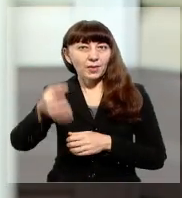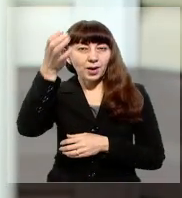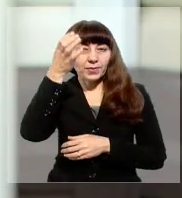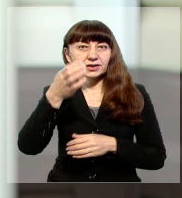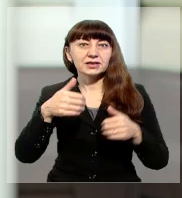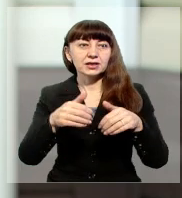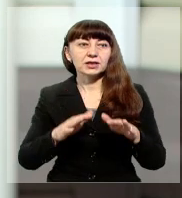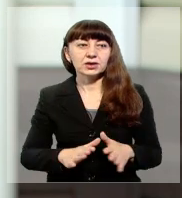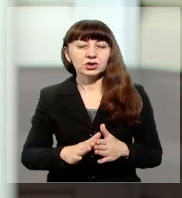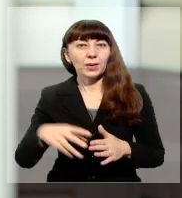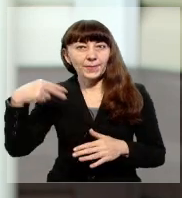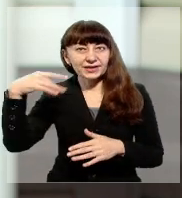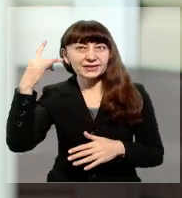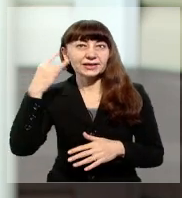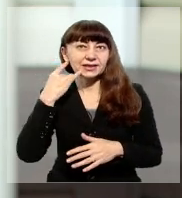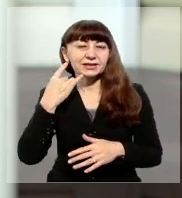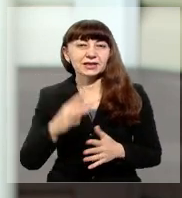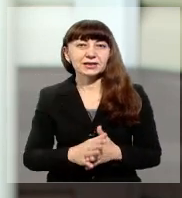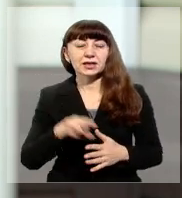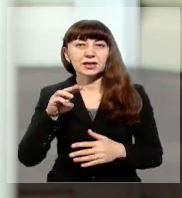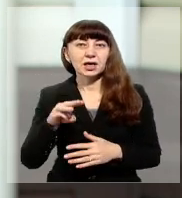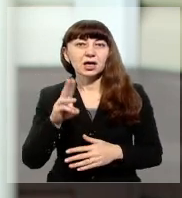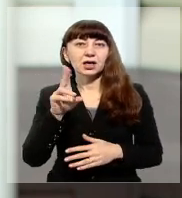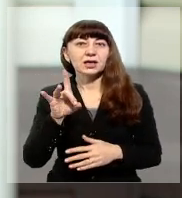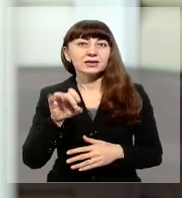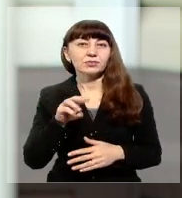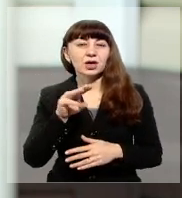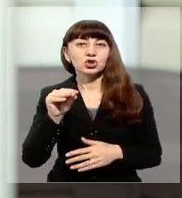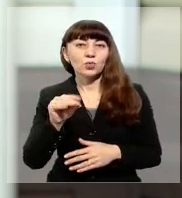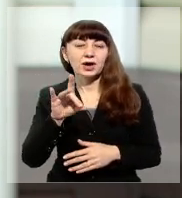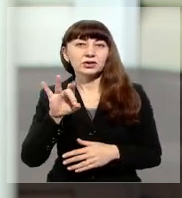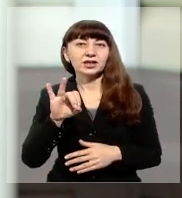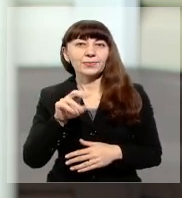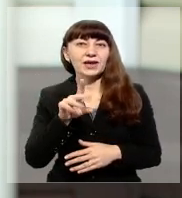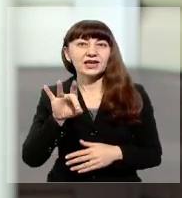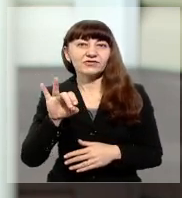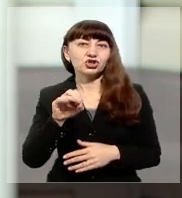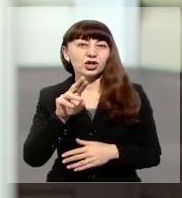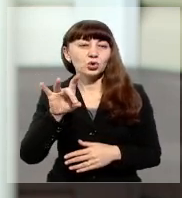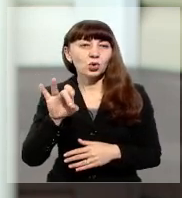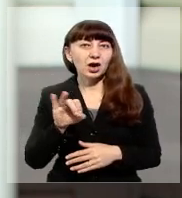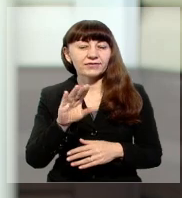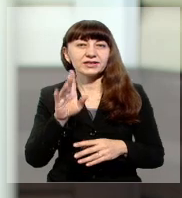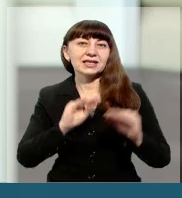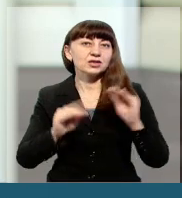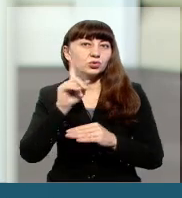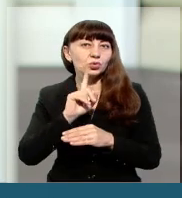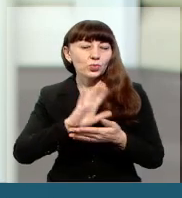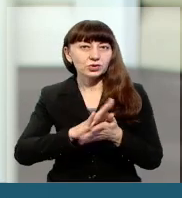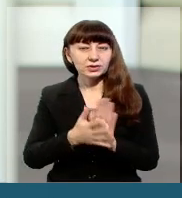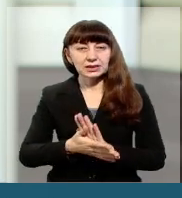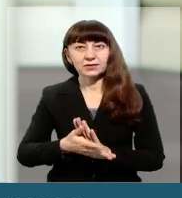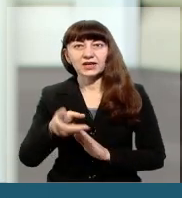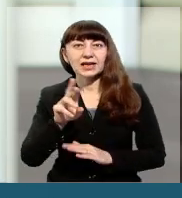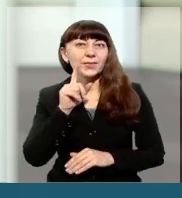үлкен шешімімен қазіргі кезде мына жастарға жағдай жасалу, студенттерге білім алуға көптеген жағдай жасалып жатыр. Ол үшін бірінші